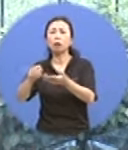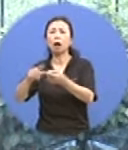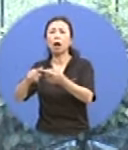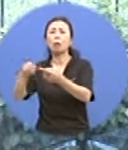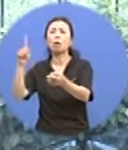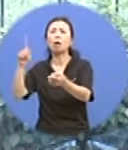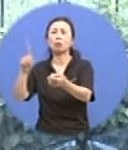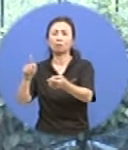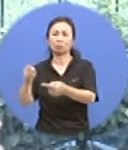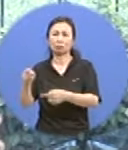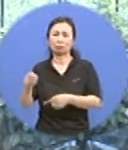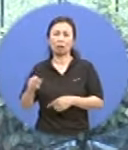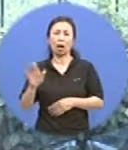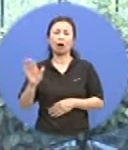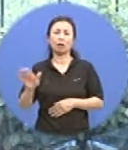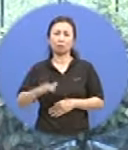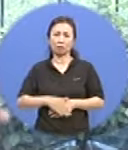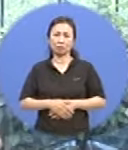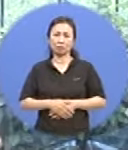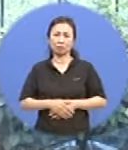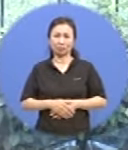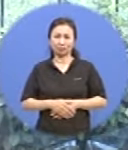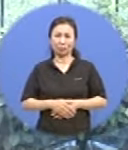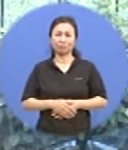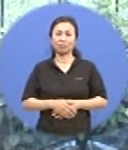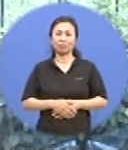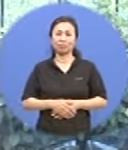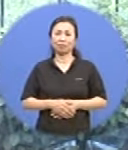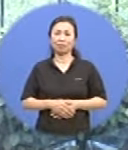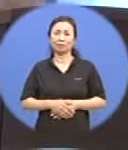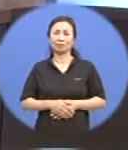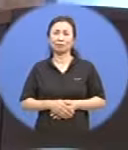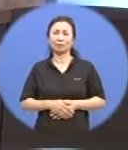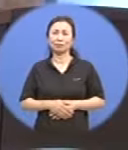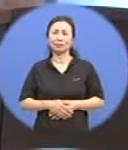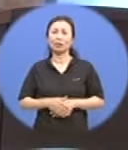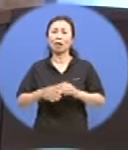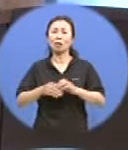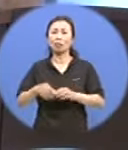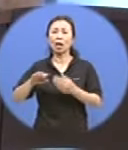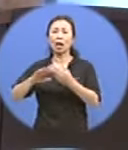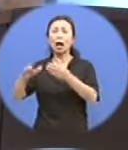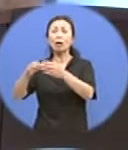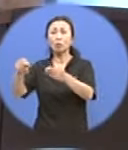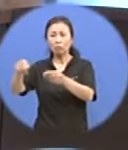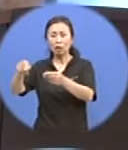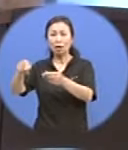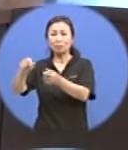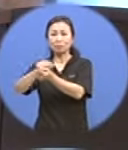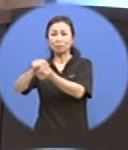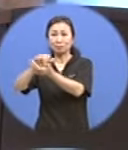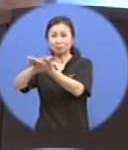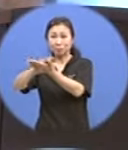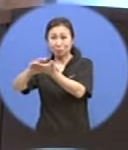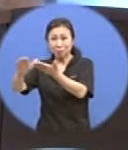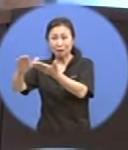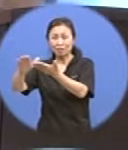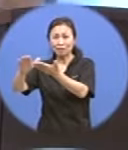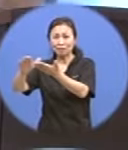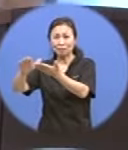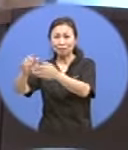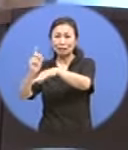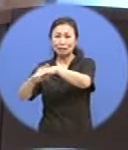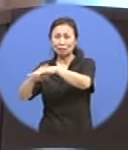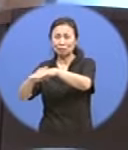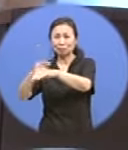ちない、うん、まあ、そういう水の質もたくさんあって、うん、逆にそういうところで落ちるような仕組みを作り